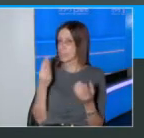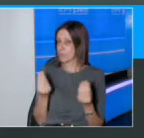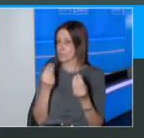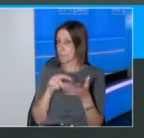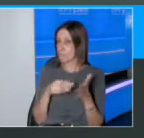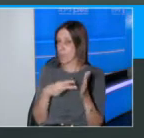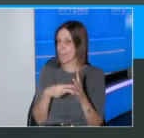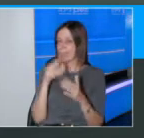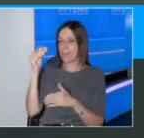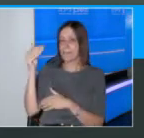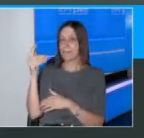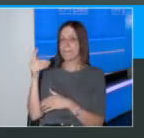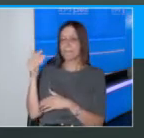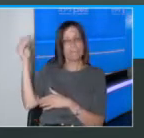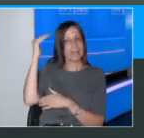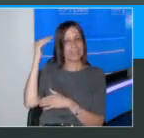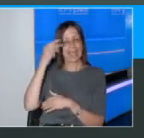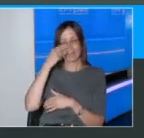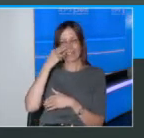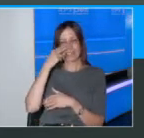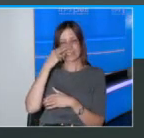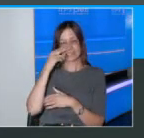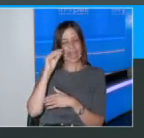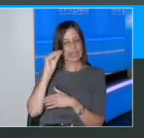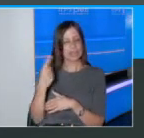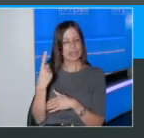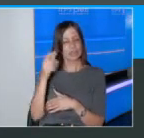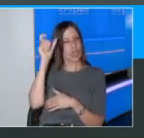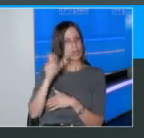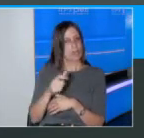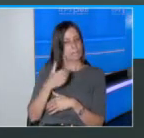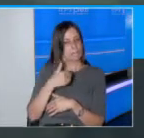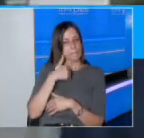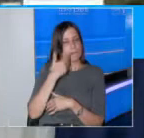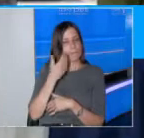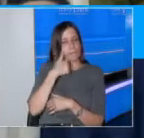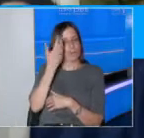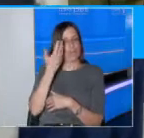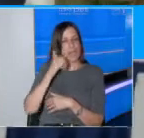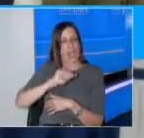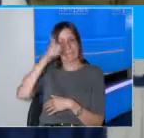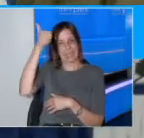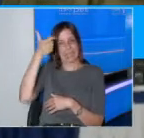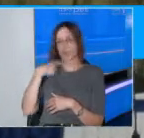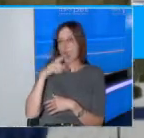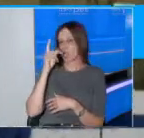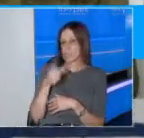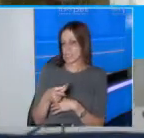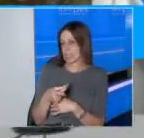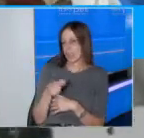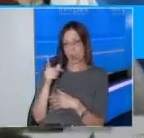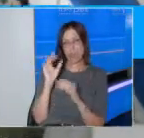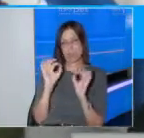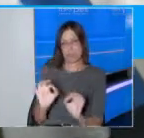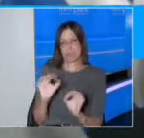גם שבני גנץ מנסה למצב את עצמו כדמות הבחירה, הבוגרת? אני חושבת שהוא לא צריך למצב את עצמו, הוא בהחלט